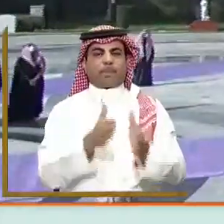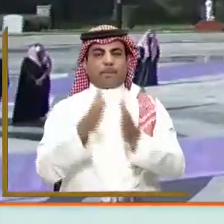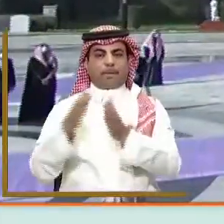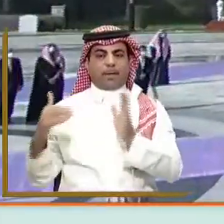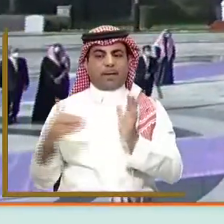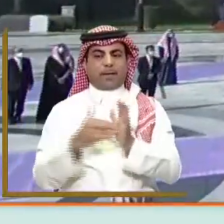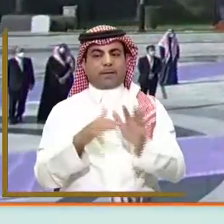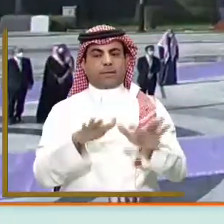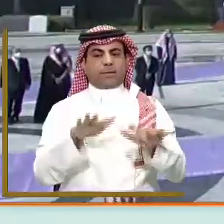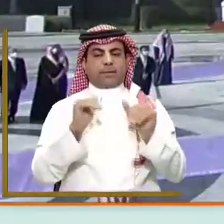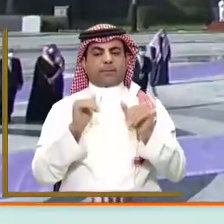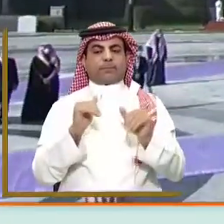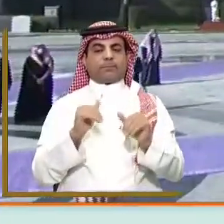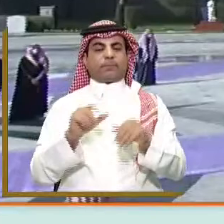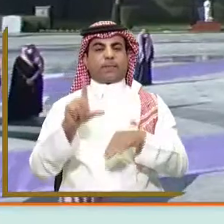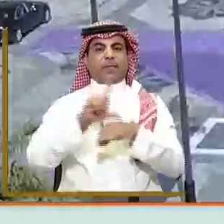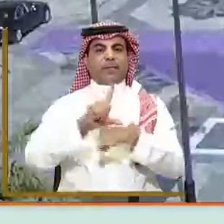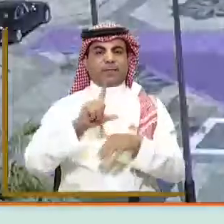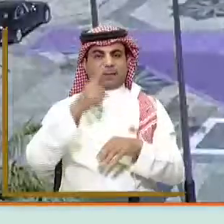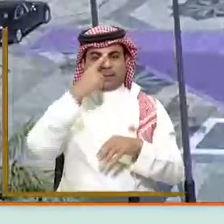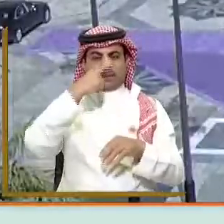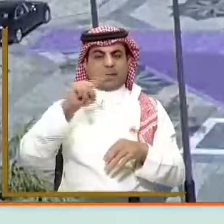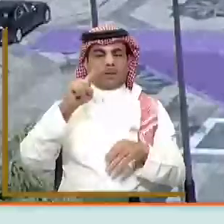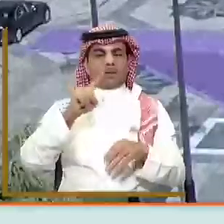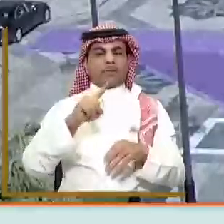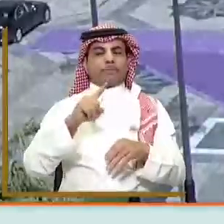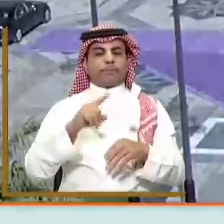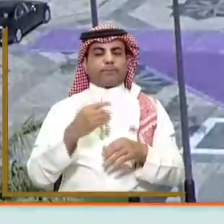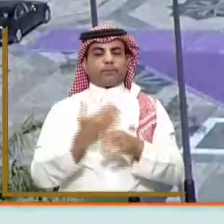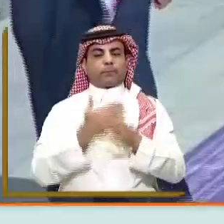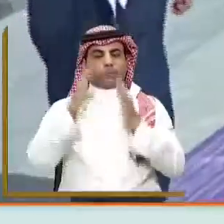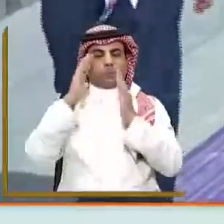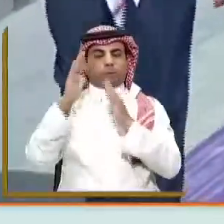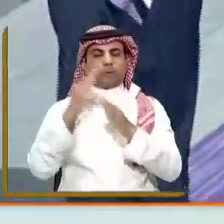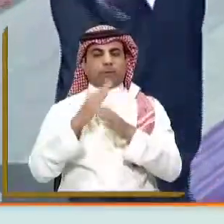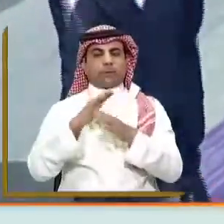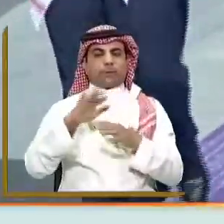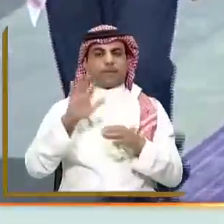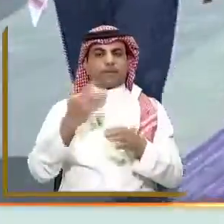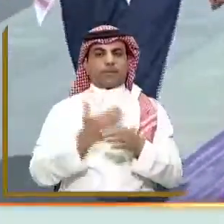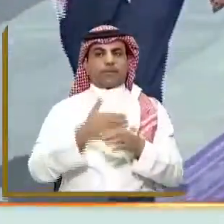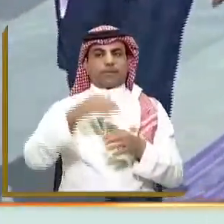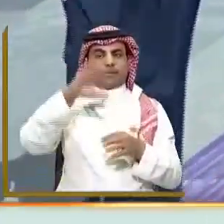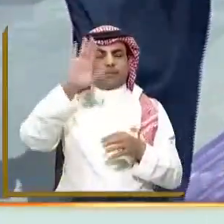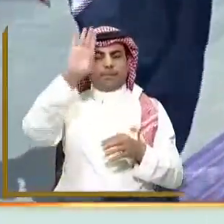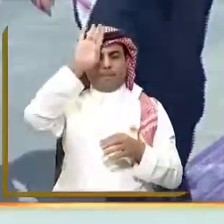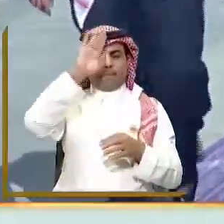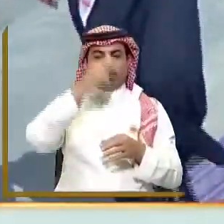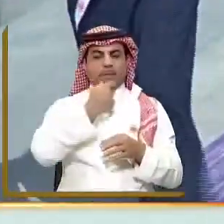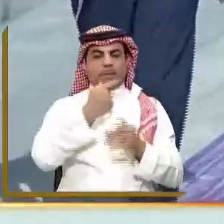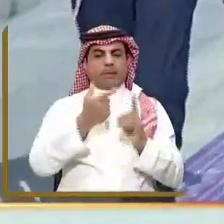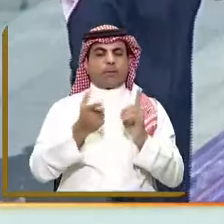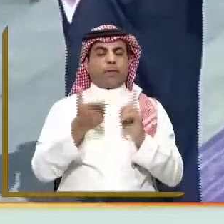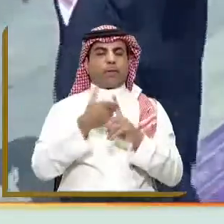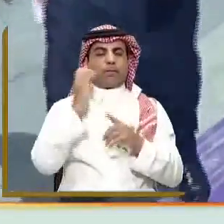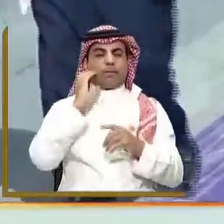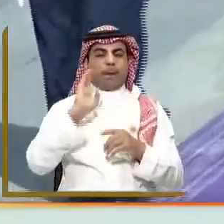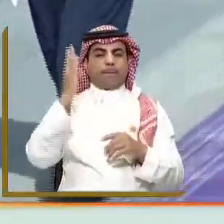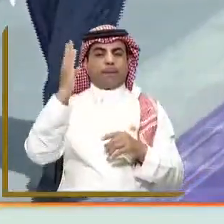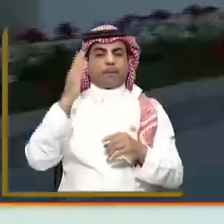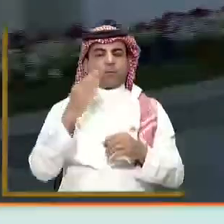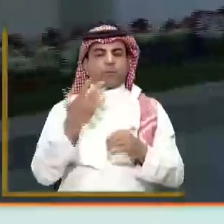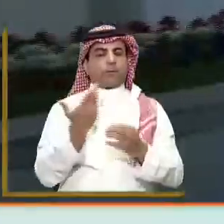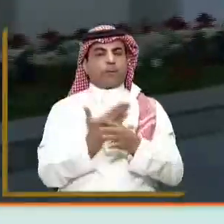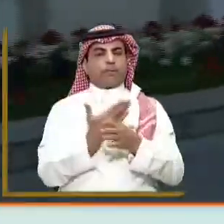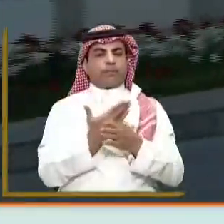البيئة. في ختام الزيارة أعرب دولة رئيس وزراء مملكة تايلاند عن شكره وتقديره لخادم